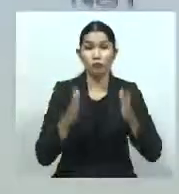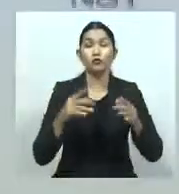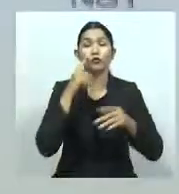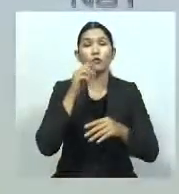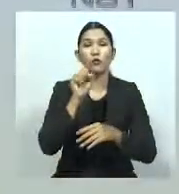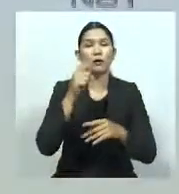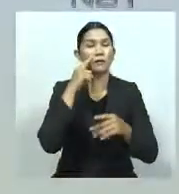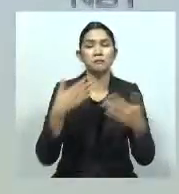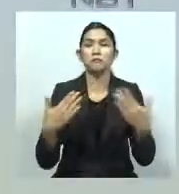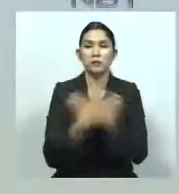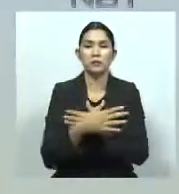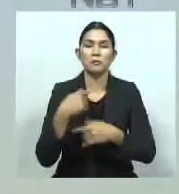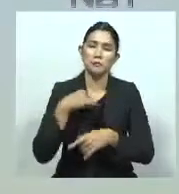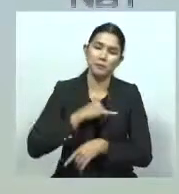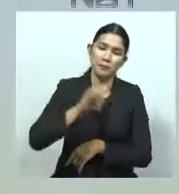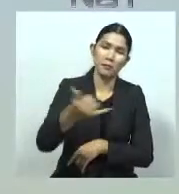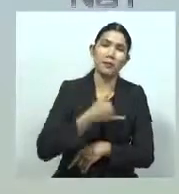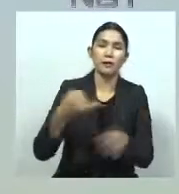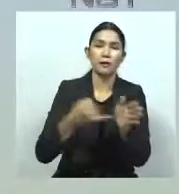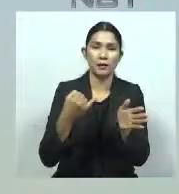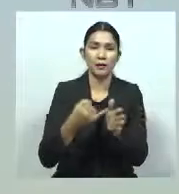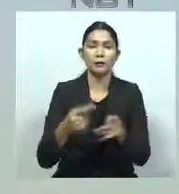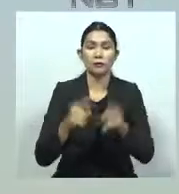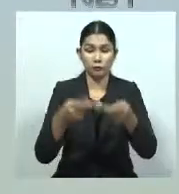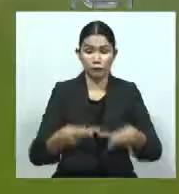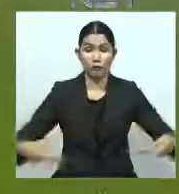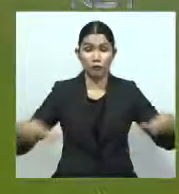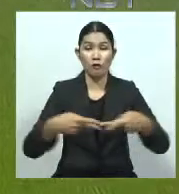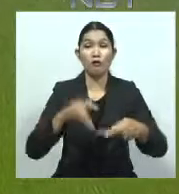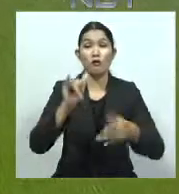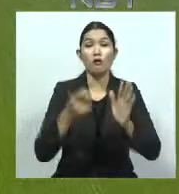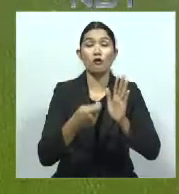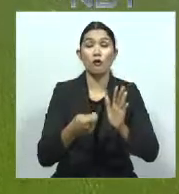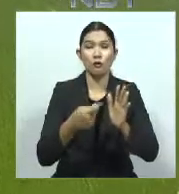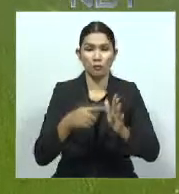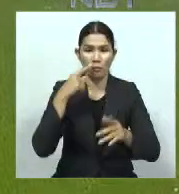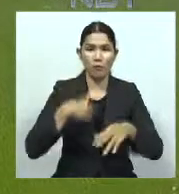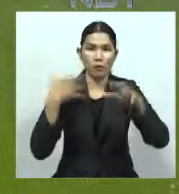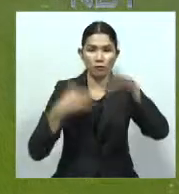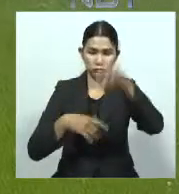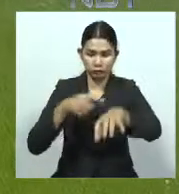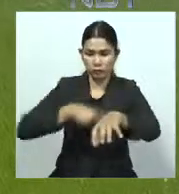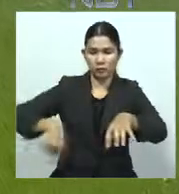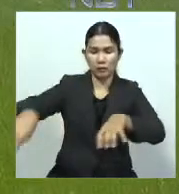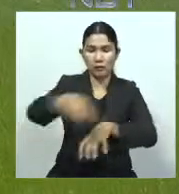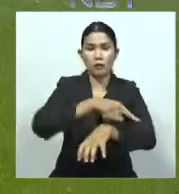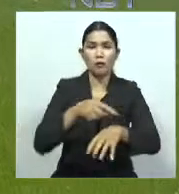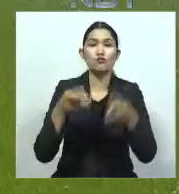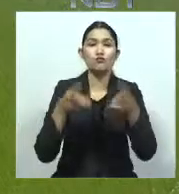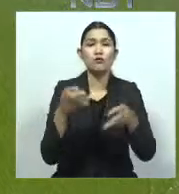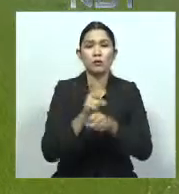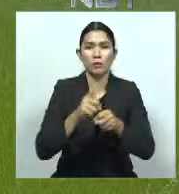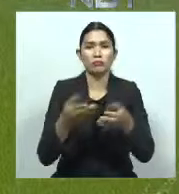ดินทางสะดวกสบายมากขึ้นโดยเฉพาะชาวเกาะยอที่ในอดีตเป็นเกาะที่มีน้ำล้อมรอบการสัญจรต้องใช้เรือใน